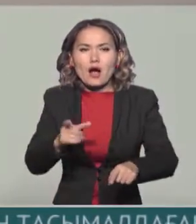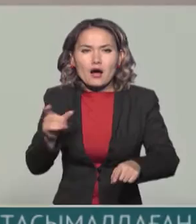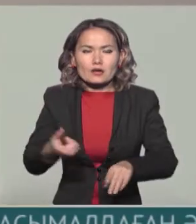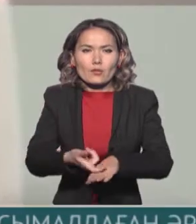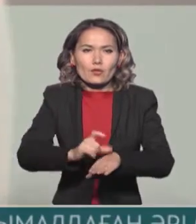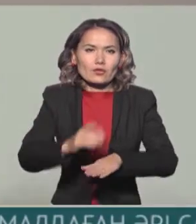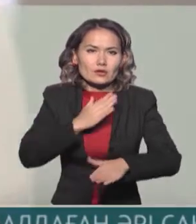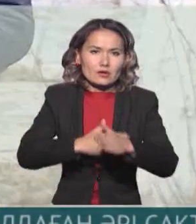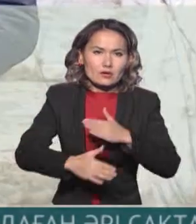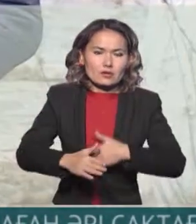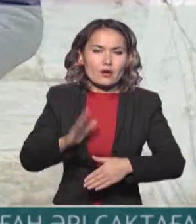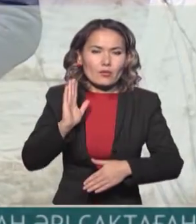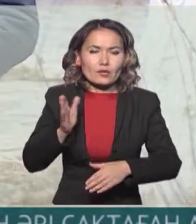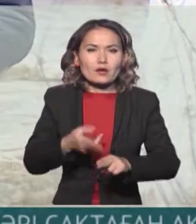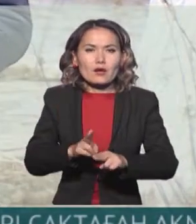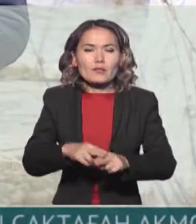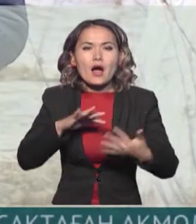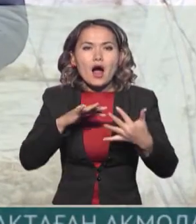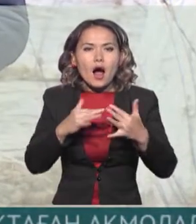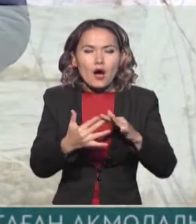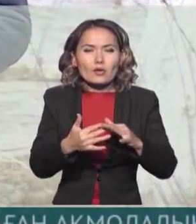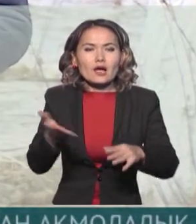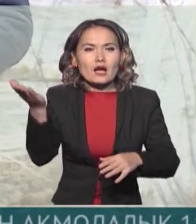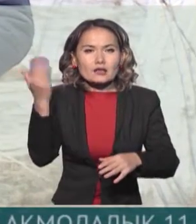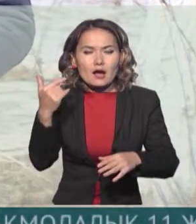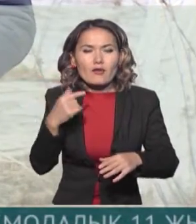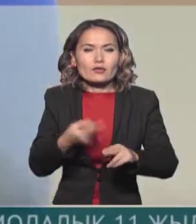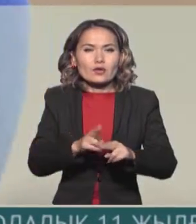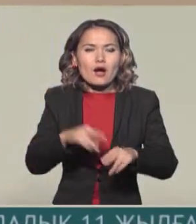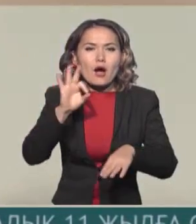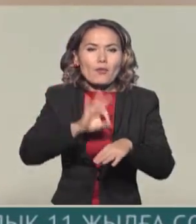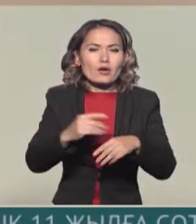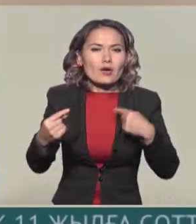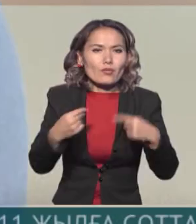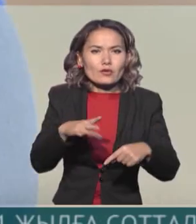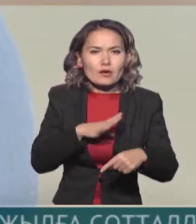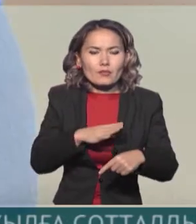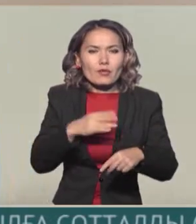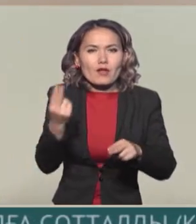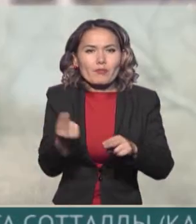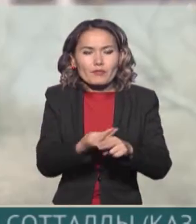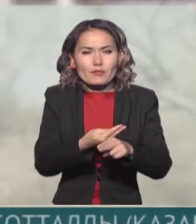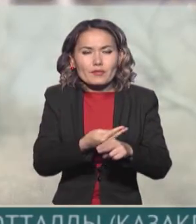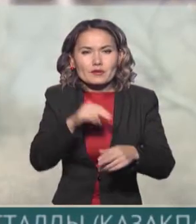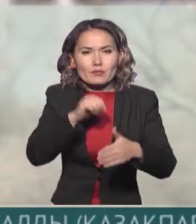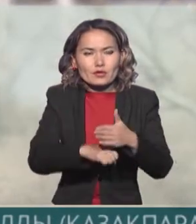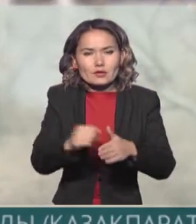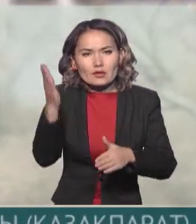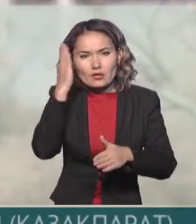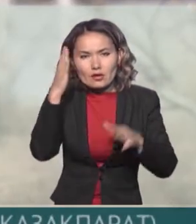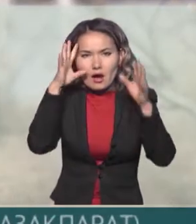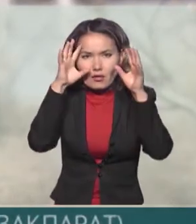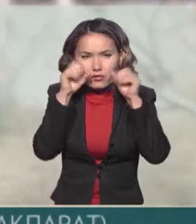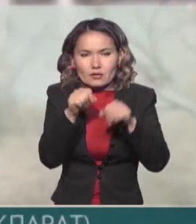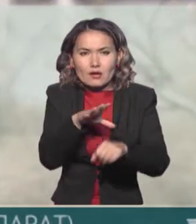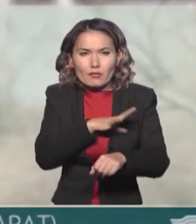аударуға бел буып отыр. Оның үстінде ауылдағы белгісіз індет қайтадан қайталана ма деп те қауіптенеді. Зрелище не очень из приятного.